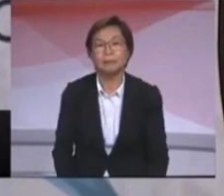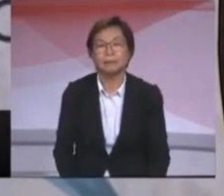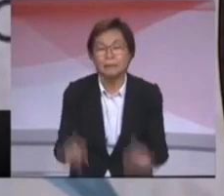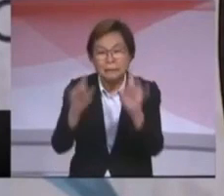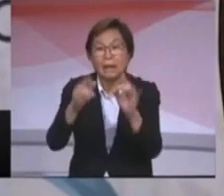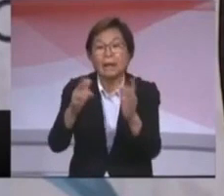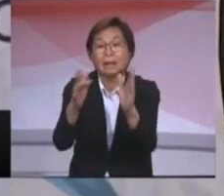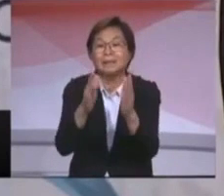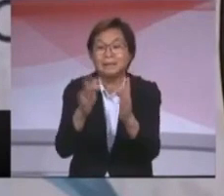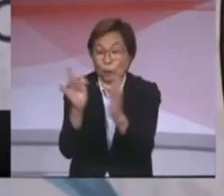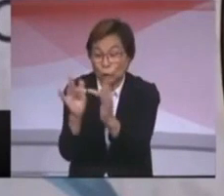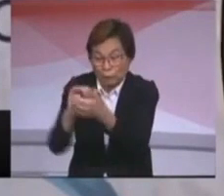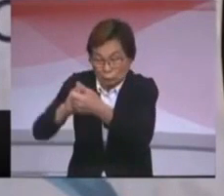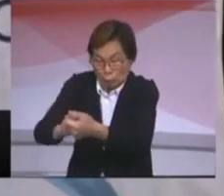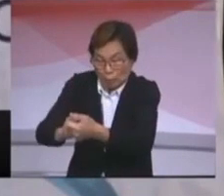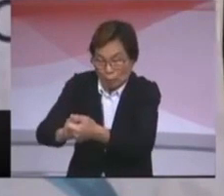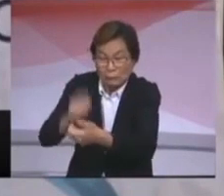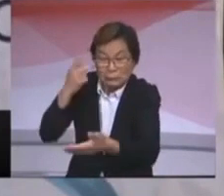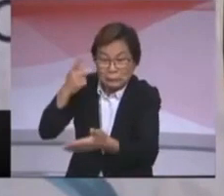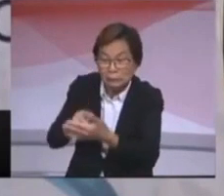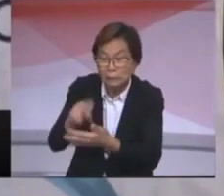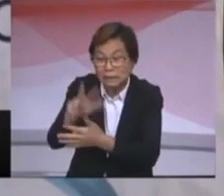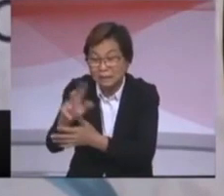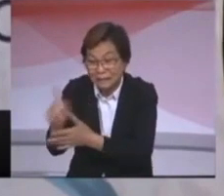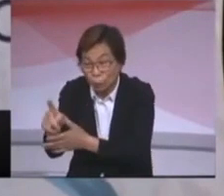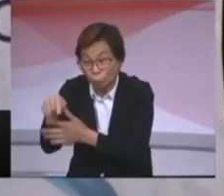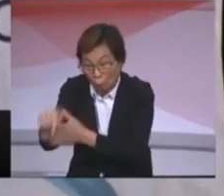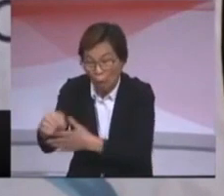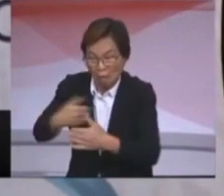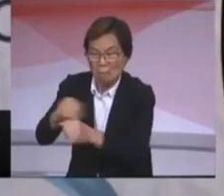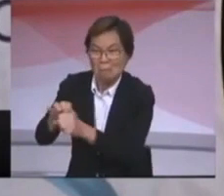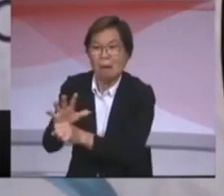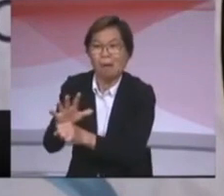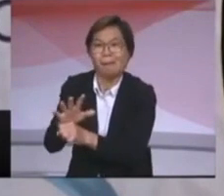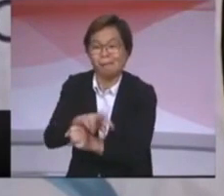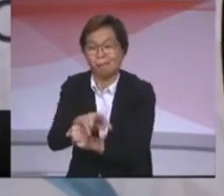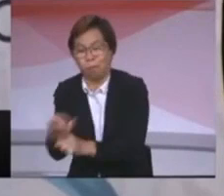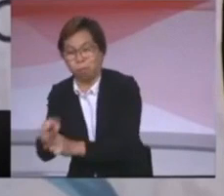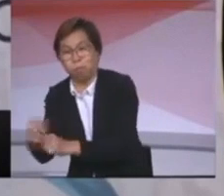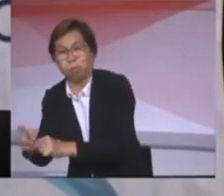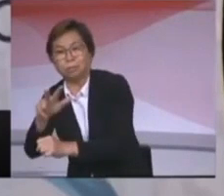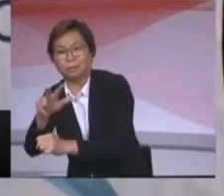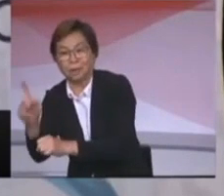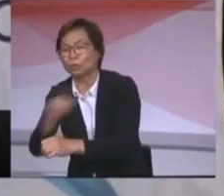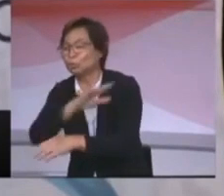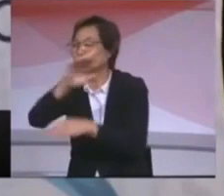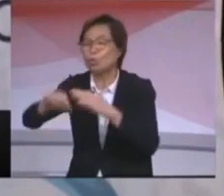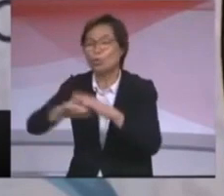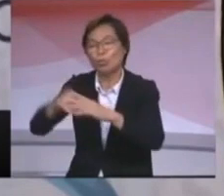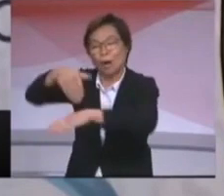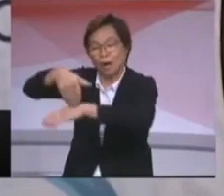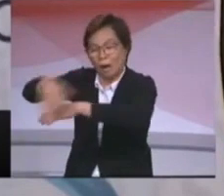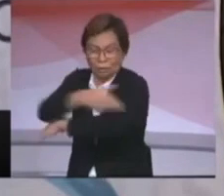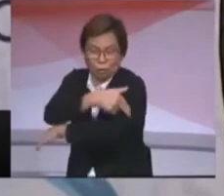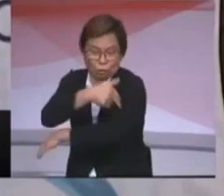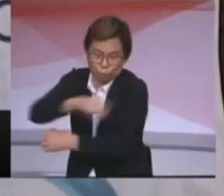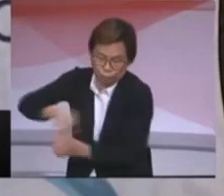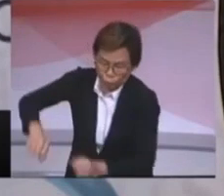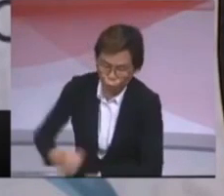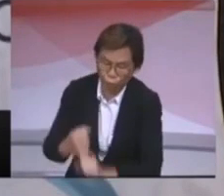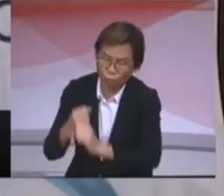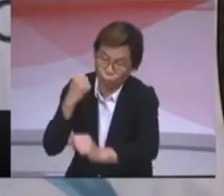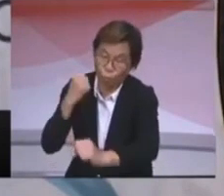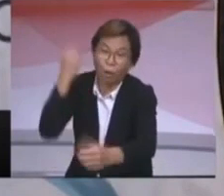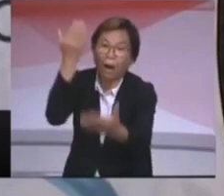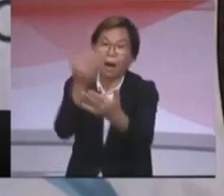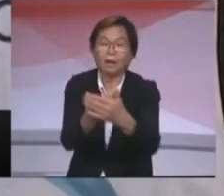Saringan kontak rapat telah mengesan sebanyak 31 lagi kes positif. Kesemua kes telah dimasukkan ke Hospital Sungai Buloh.